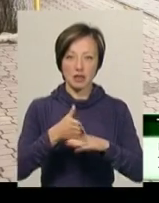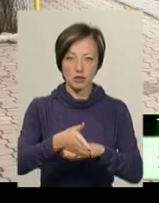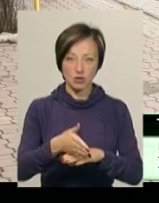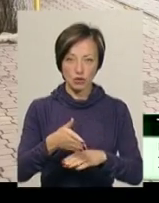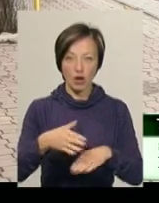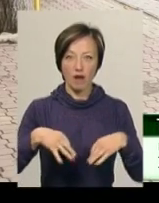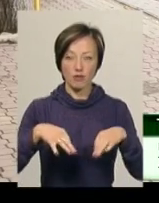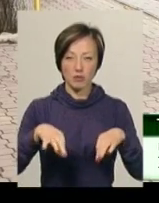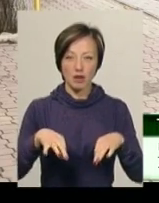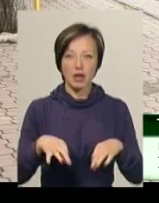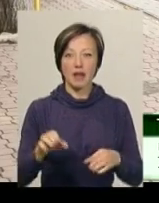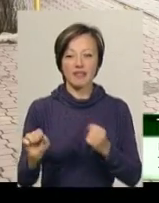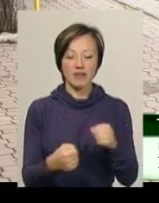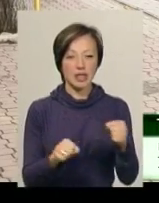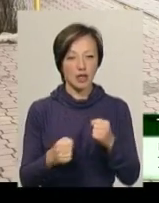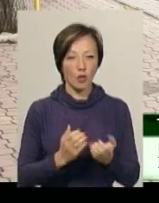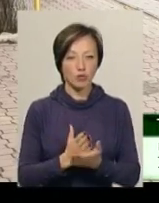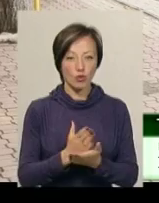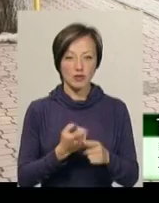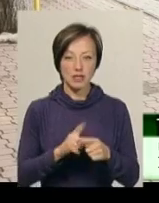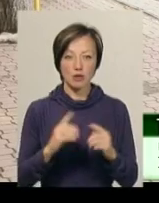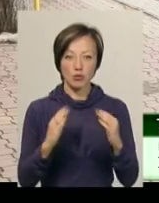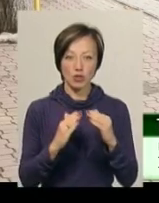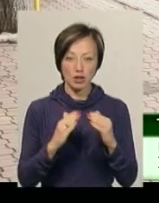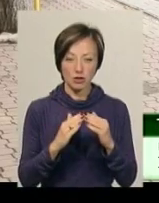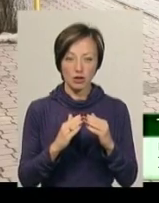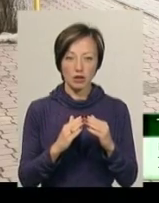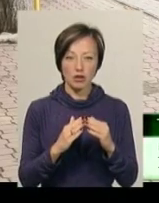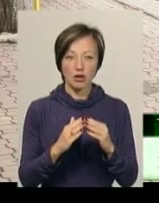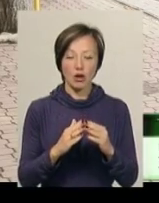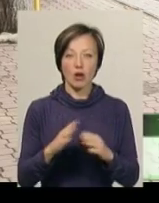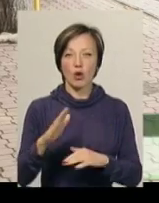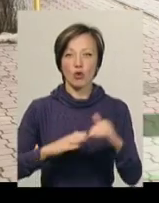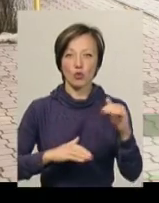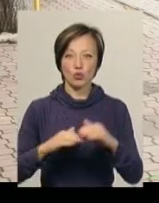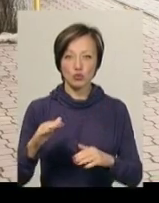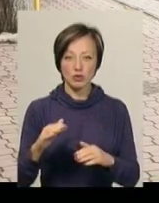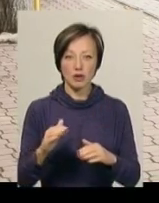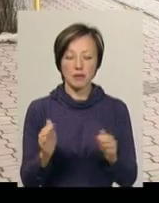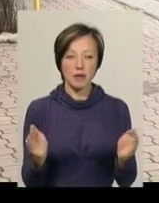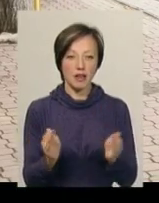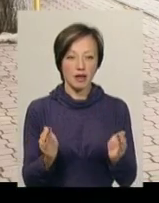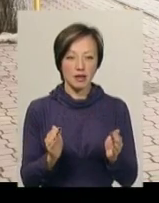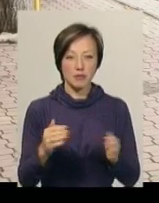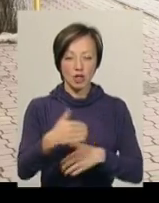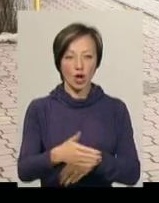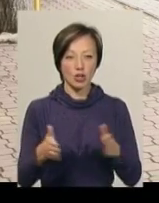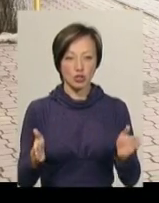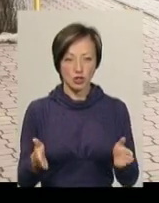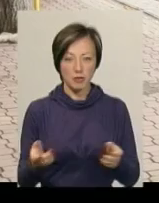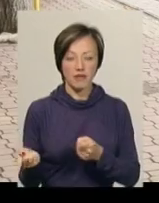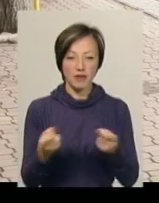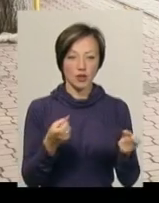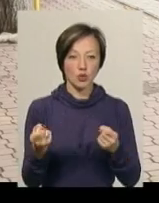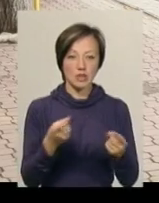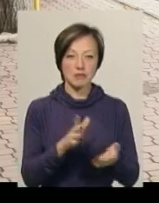тому двірник, який обслуговує цей будинок, він вручну маленькими ящиками